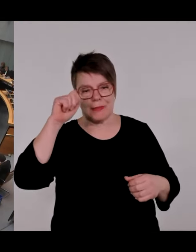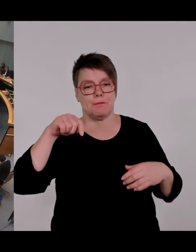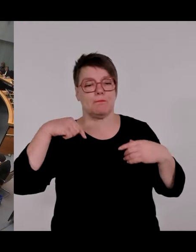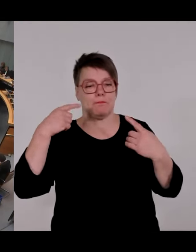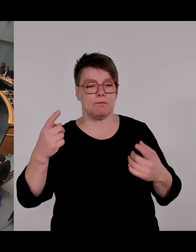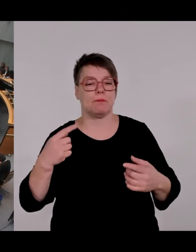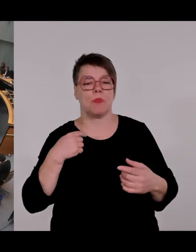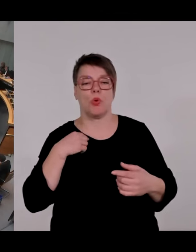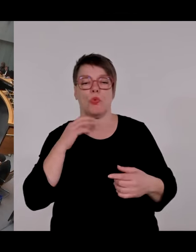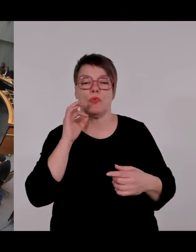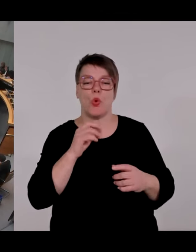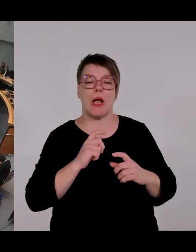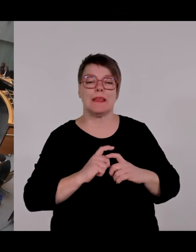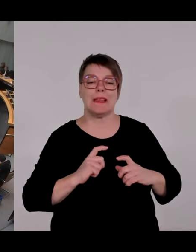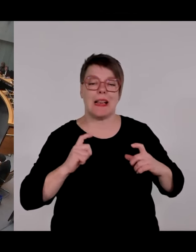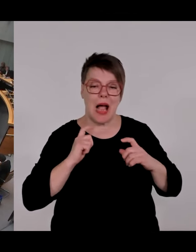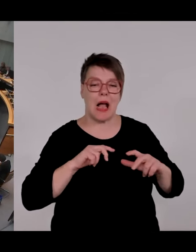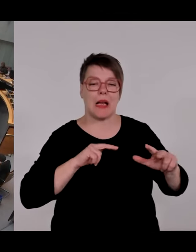das Wort geben. Bitte schön.